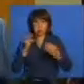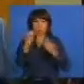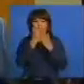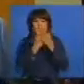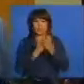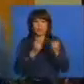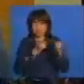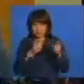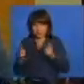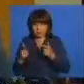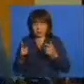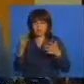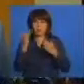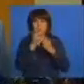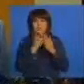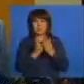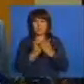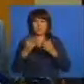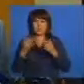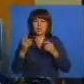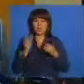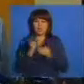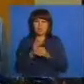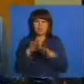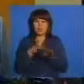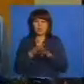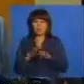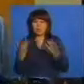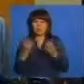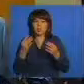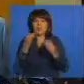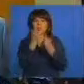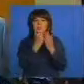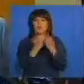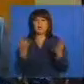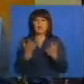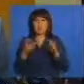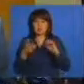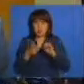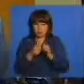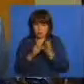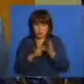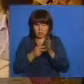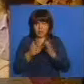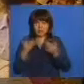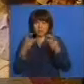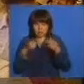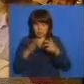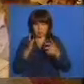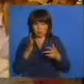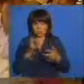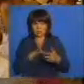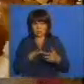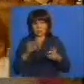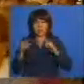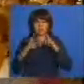Сол бағдарламаның мән-жайын, сол бағдарлама іске қалай асады, оның негізгі кезеңдері қандай болады деген мәселе бүгін жан-жақты талқыланып отыр.